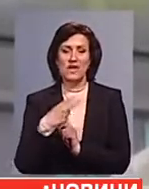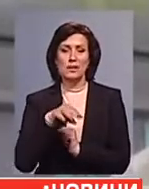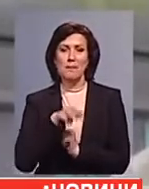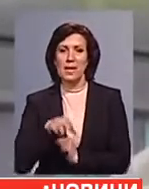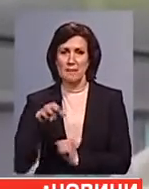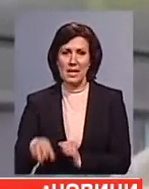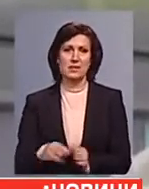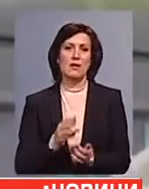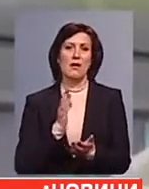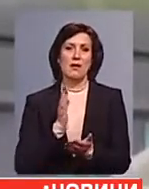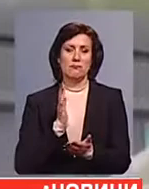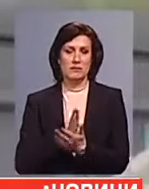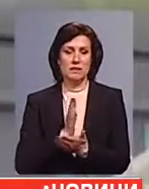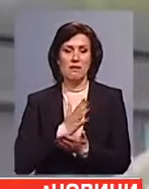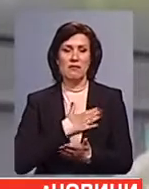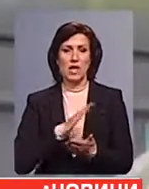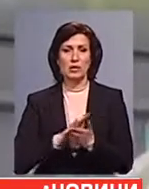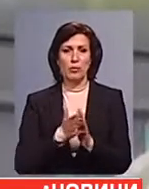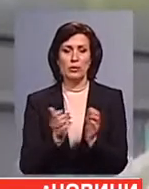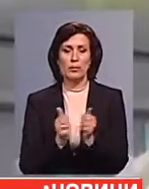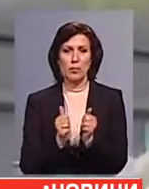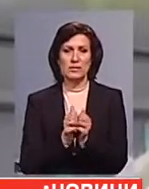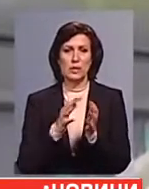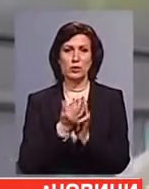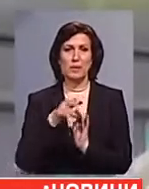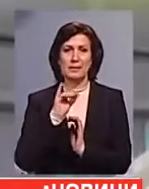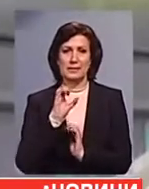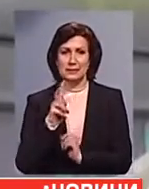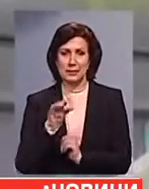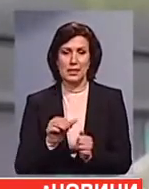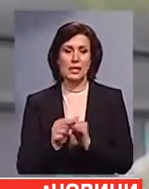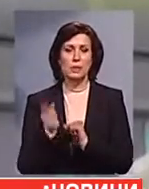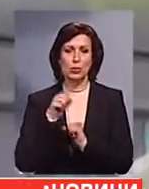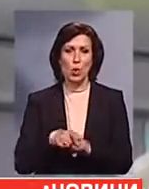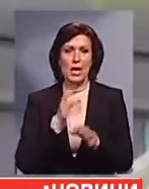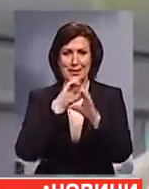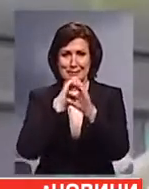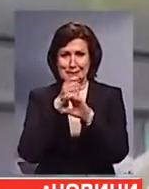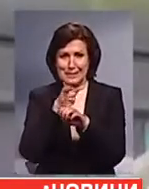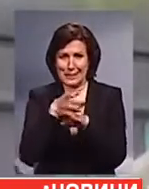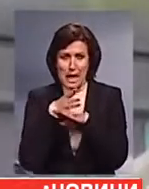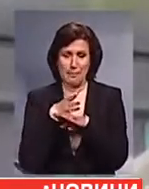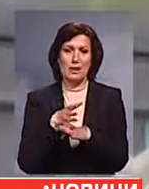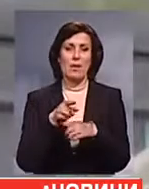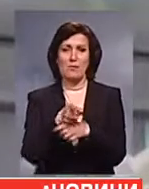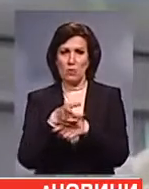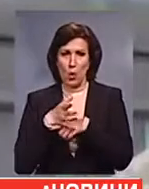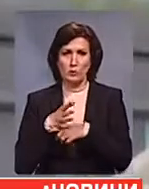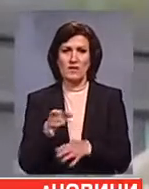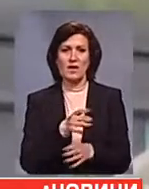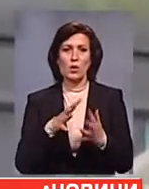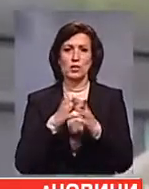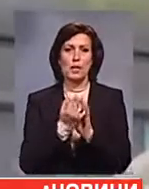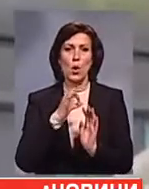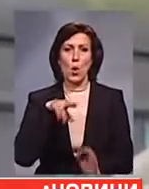мм зазнали наші позиції поблизу населеного пункту Піски. Крім того, снайпер вів обстріл опорного пункту в районі